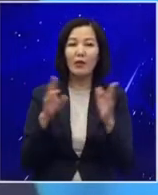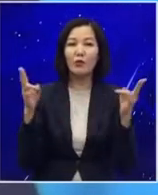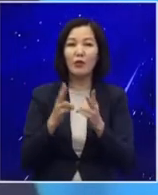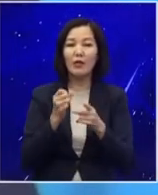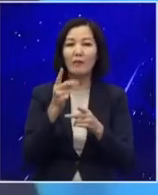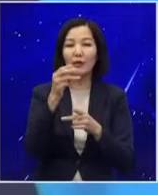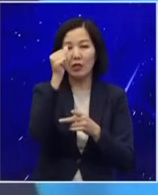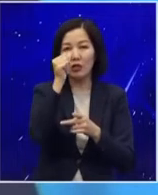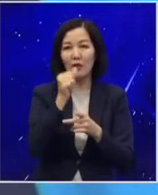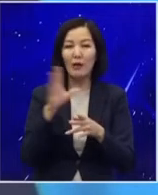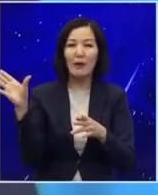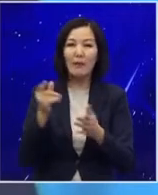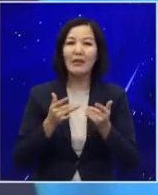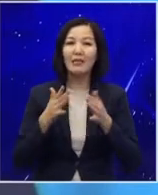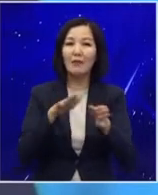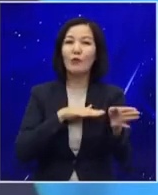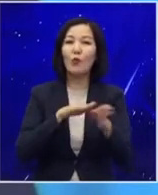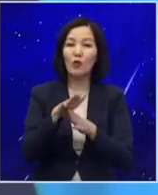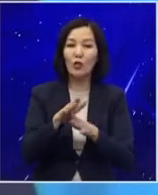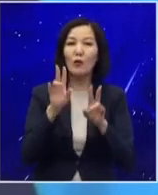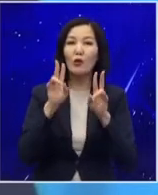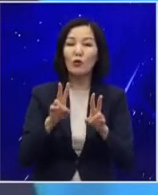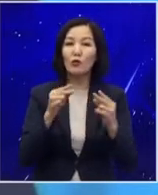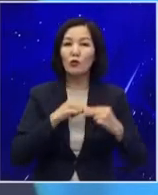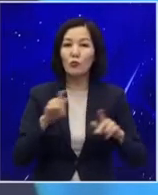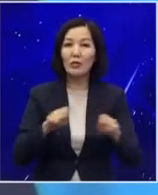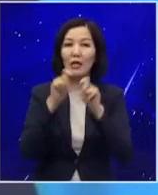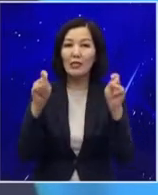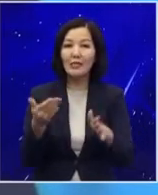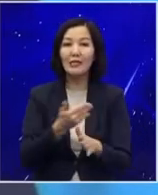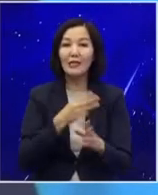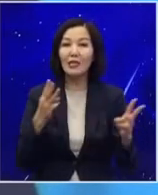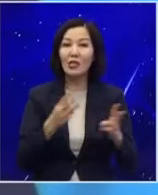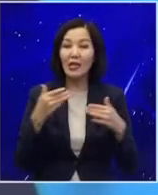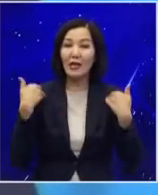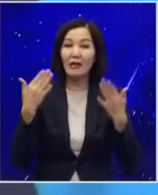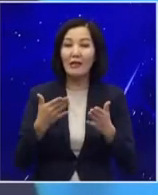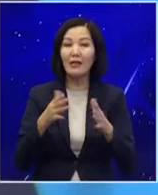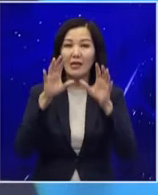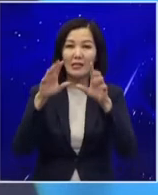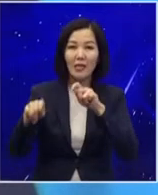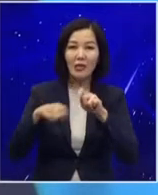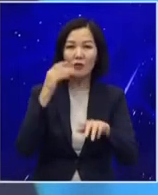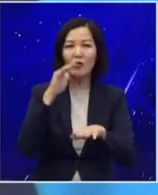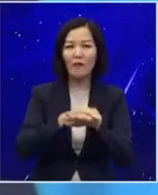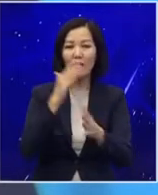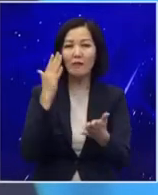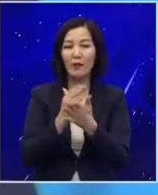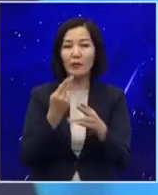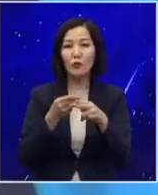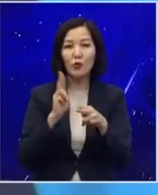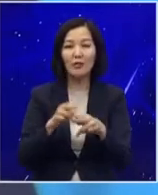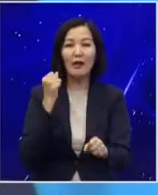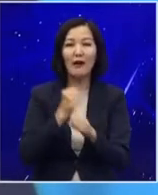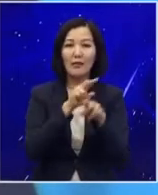тоқтағанда барлық талаптарды орындаймыз, тек жұмыс жанданса деген еді. Енді міне қаншама заң бұзушылық орын алған. Сондықтан